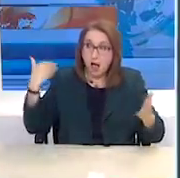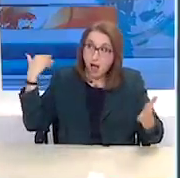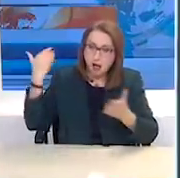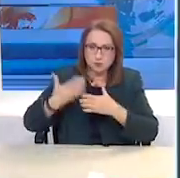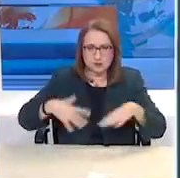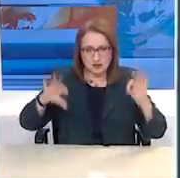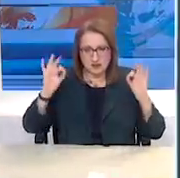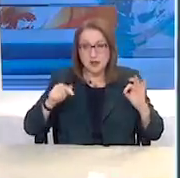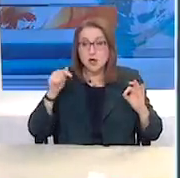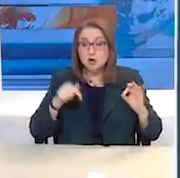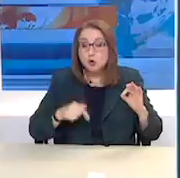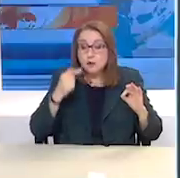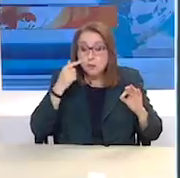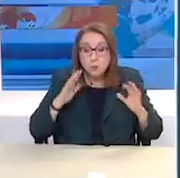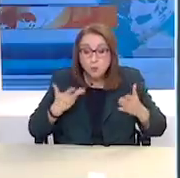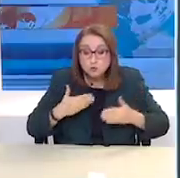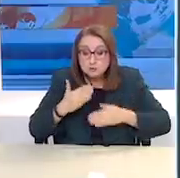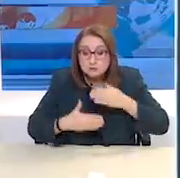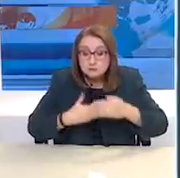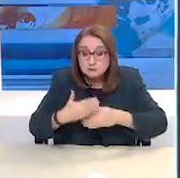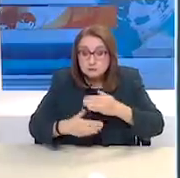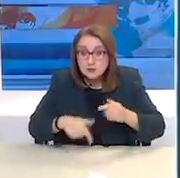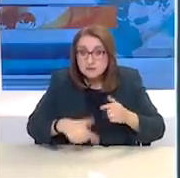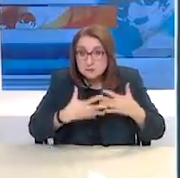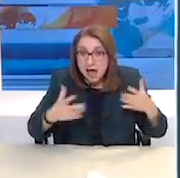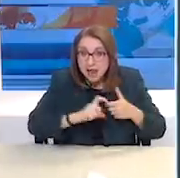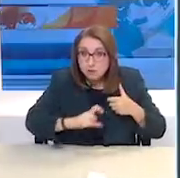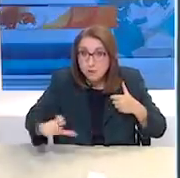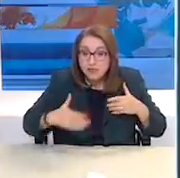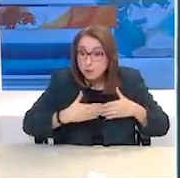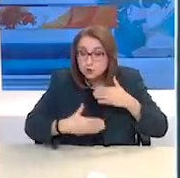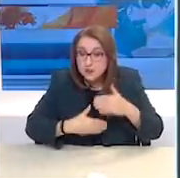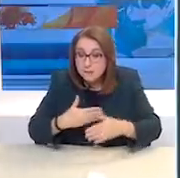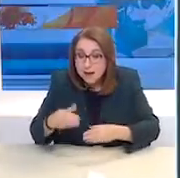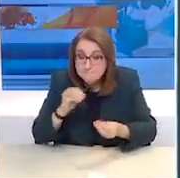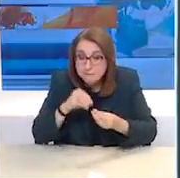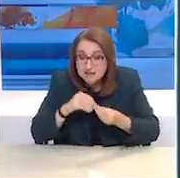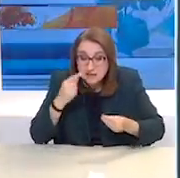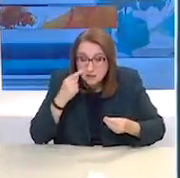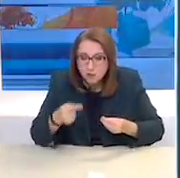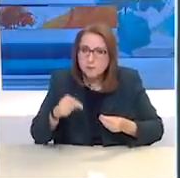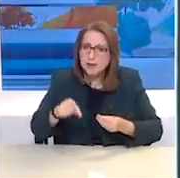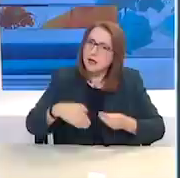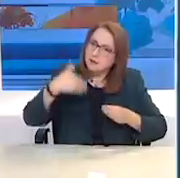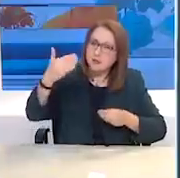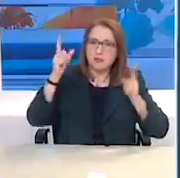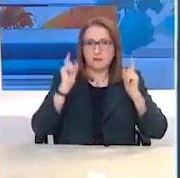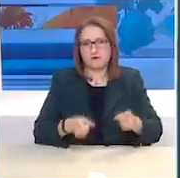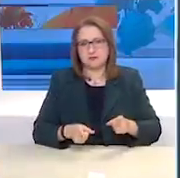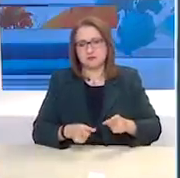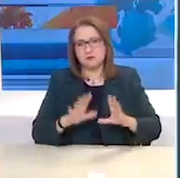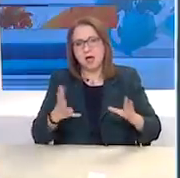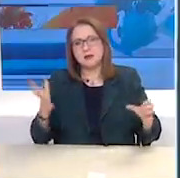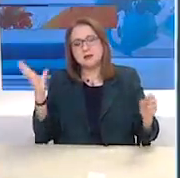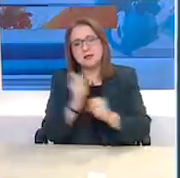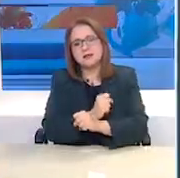θα καθορίσουν τις εξελίξεις. Θα καθορίσουν το πόσο γρήγορα και αν θα μπορέσουμε να επιτύχουμε τον τελικό μας στόχο και επιτέλους να πάρουμε